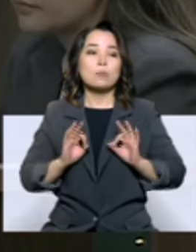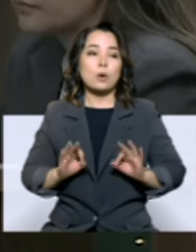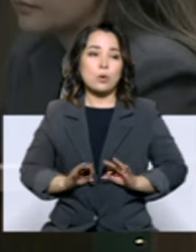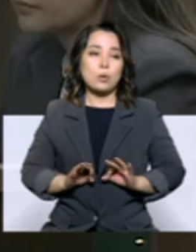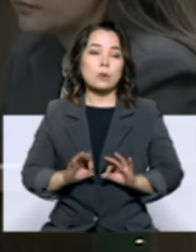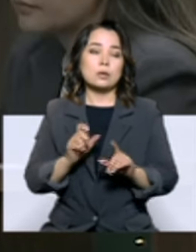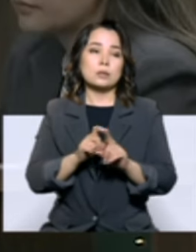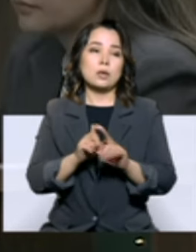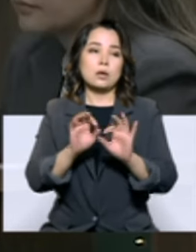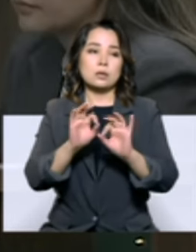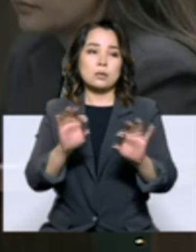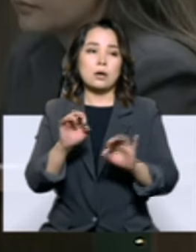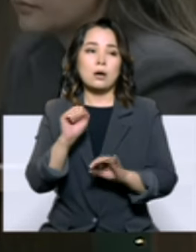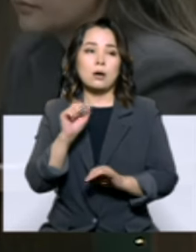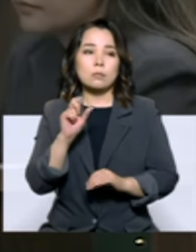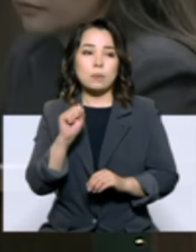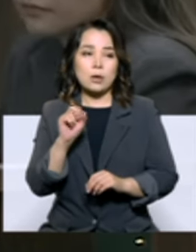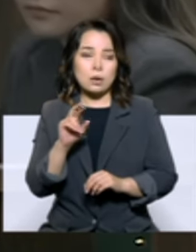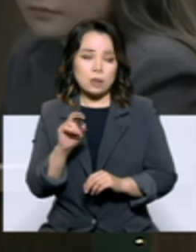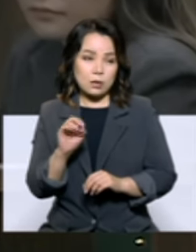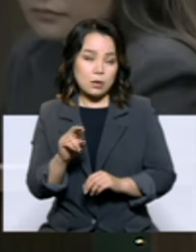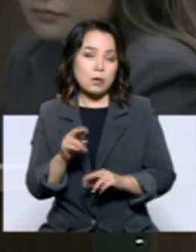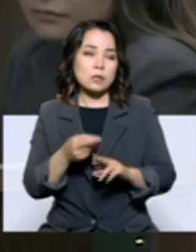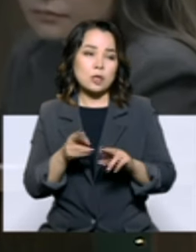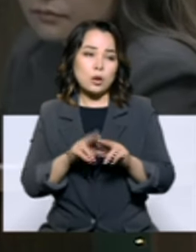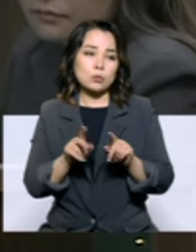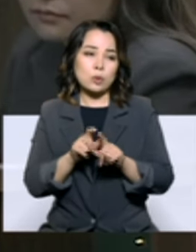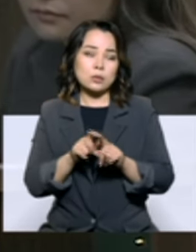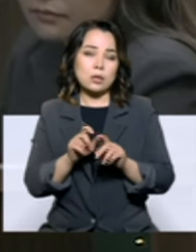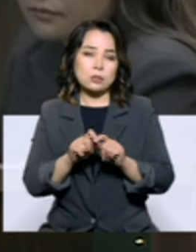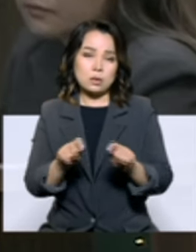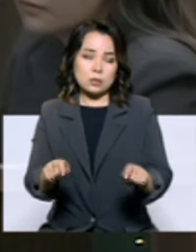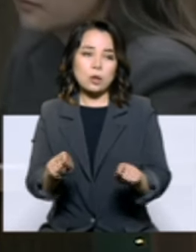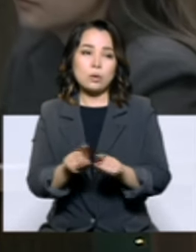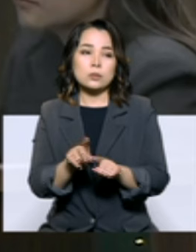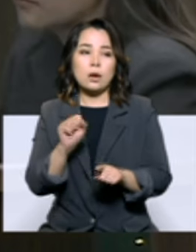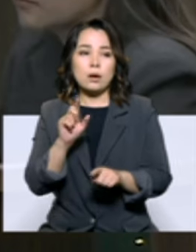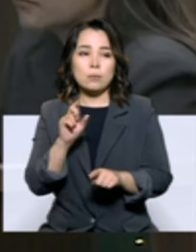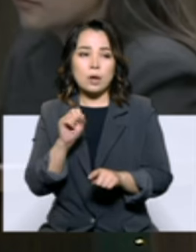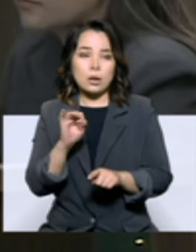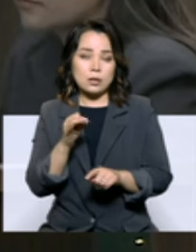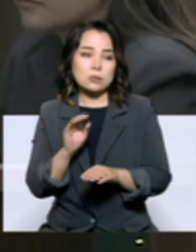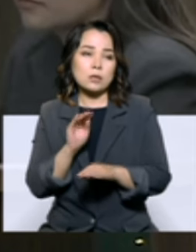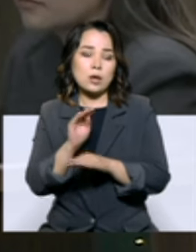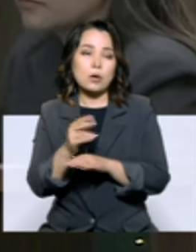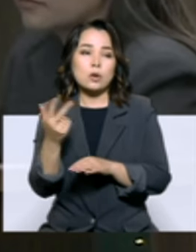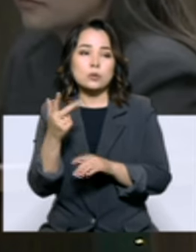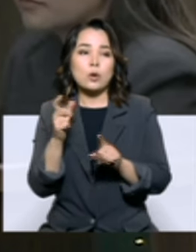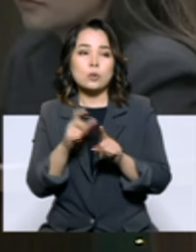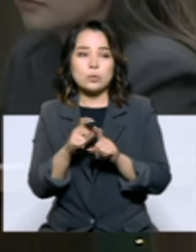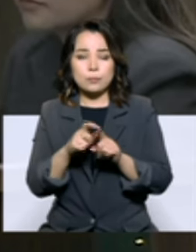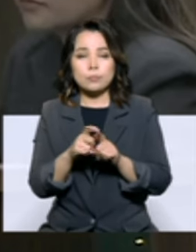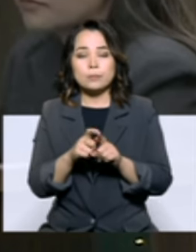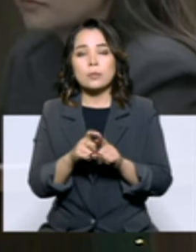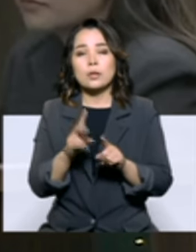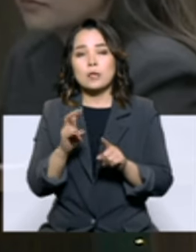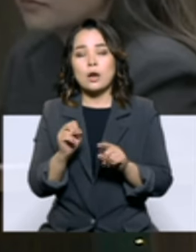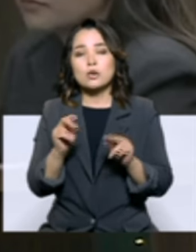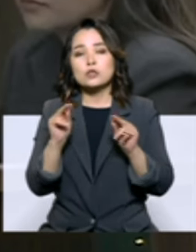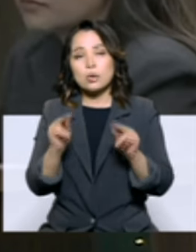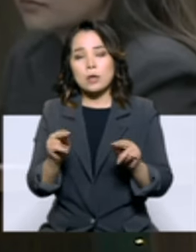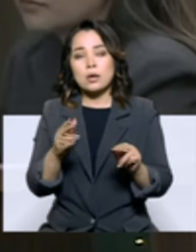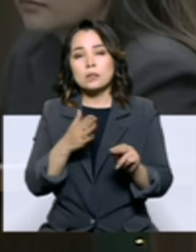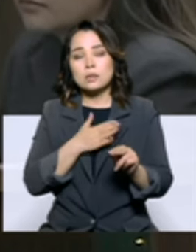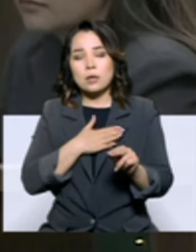приводил слова Абая. Я также хочу процитировать слова назидания Абая. Слово третье. На честными сынами